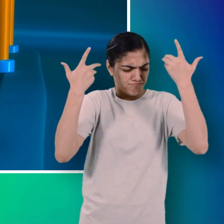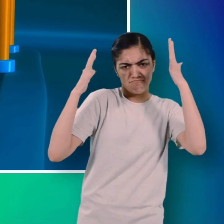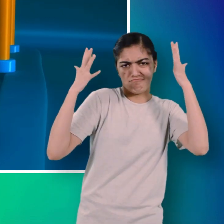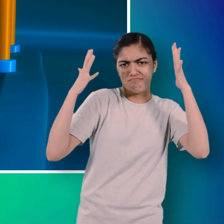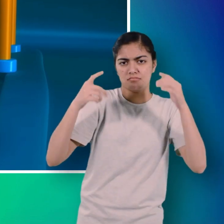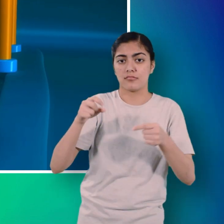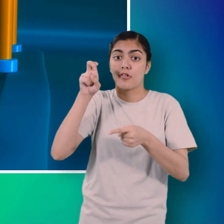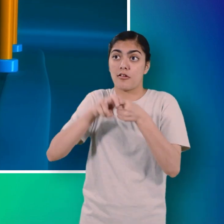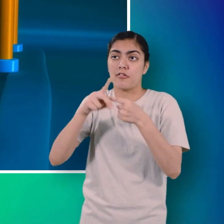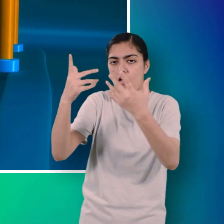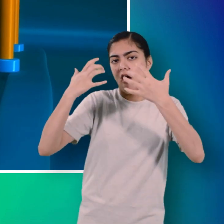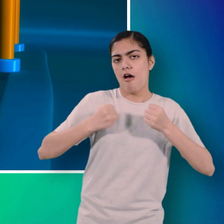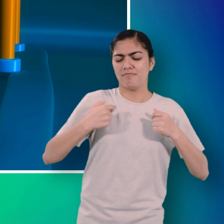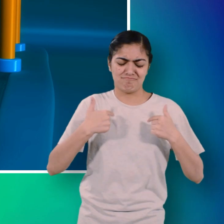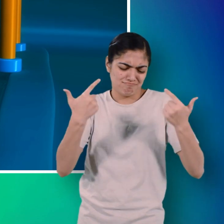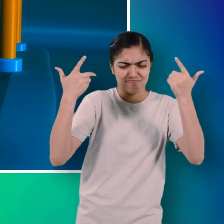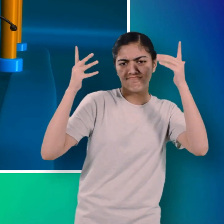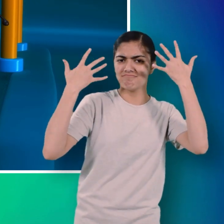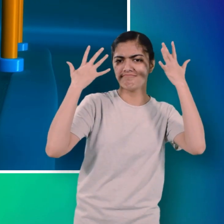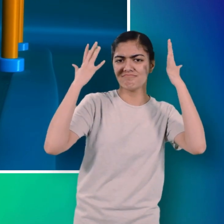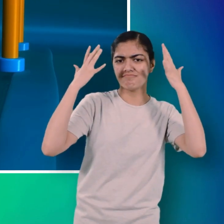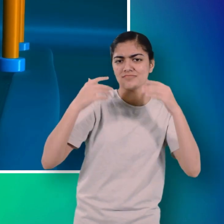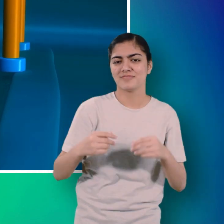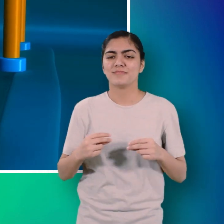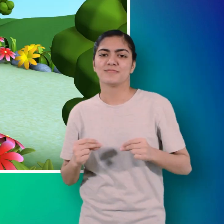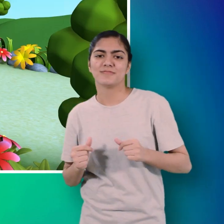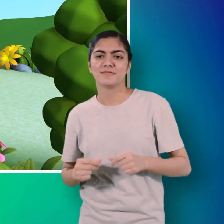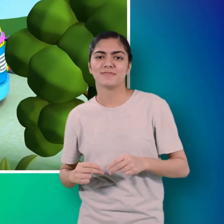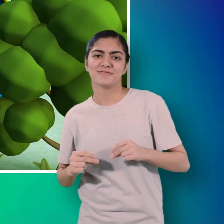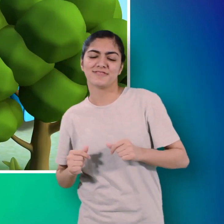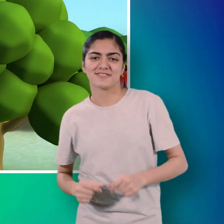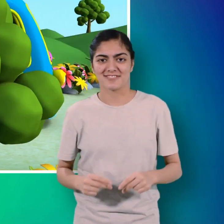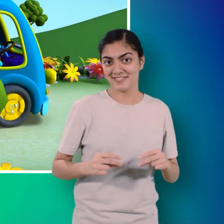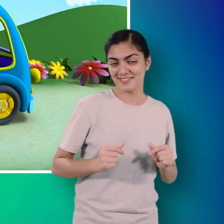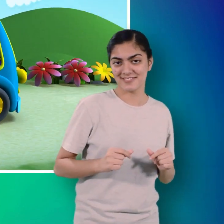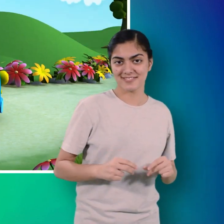मैं न आऊं तेरे हाथ, हट बदमाश मैं न आऊं तेरे हाथ।